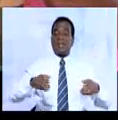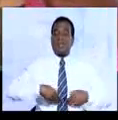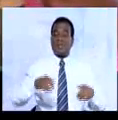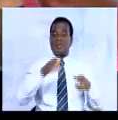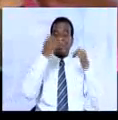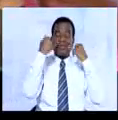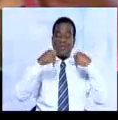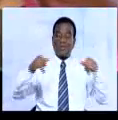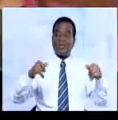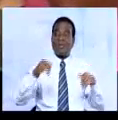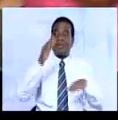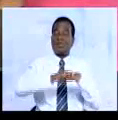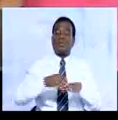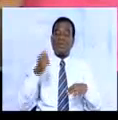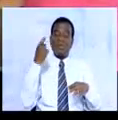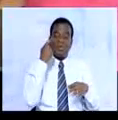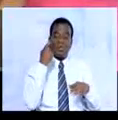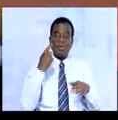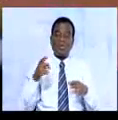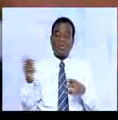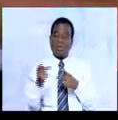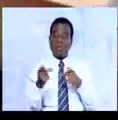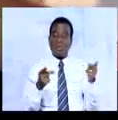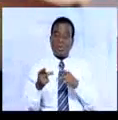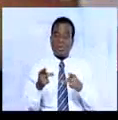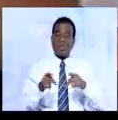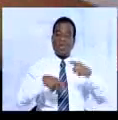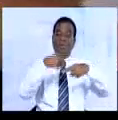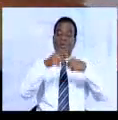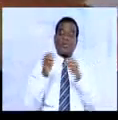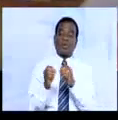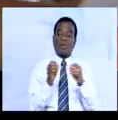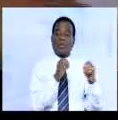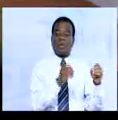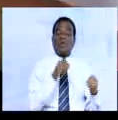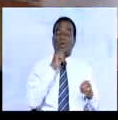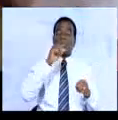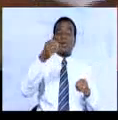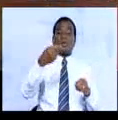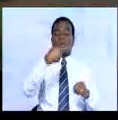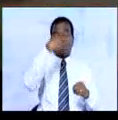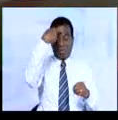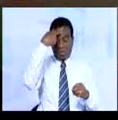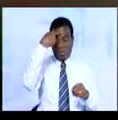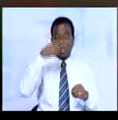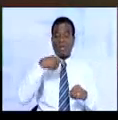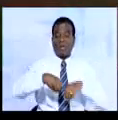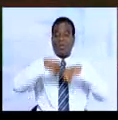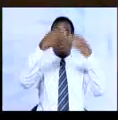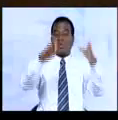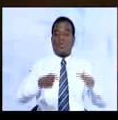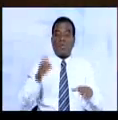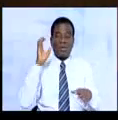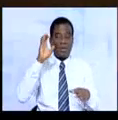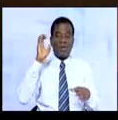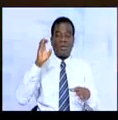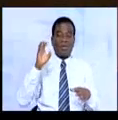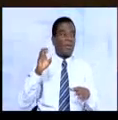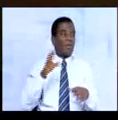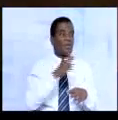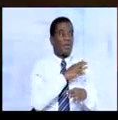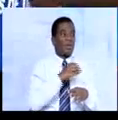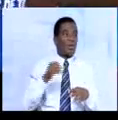s'informent de plus en plus sur la sexualité. Ils se tournent vers des organisations non gouvernementales qui leur donnent des conseils, leur